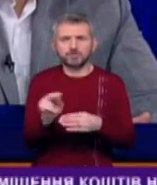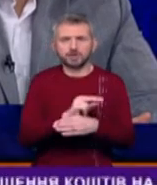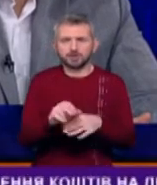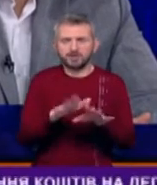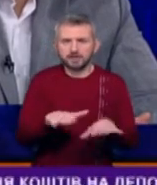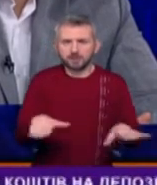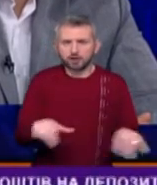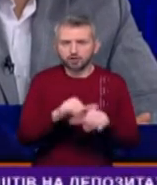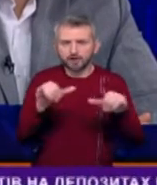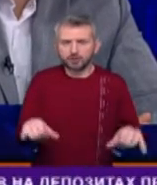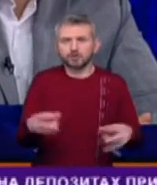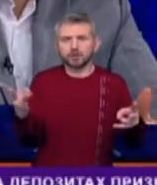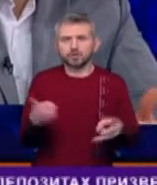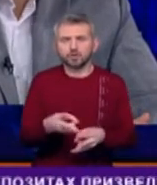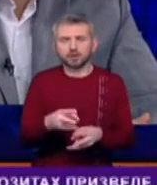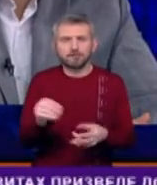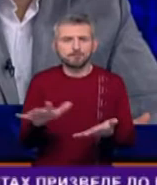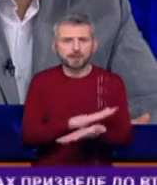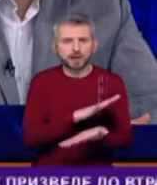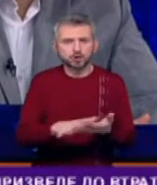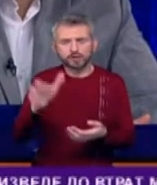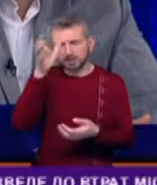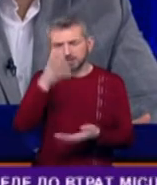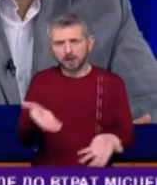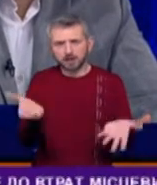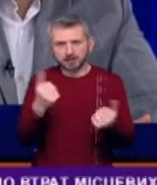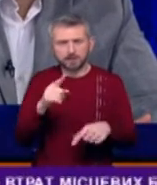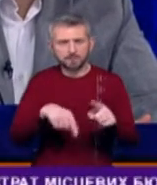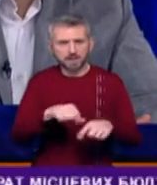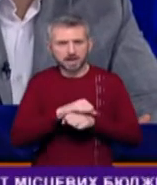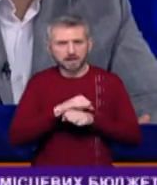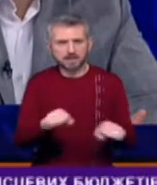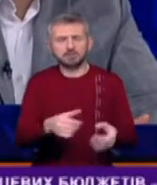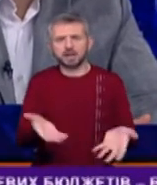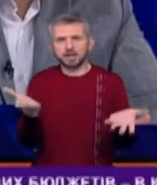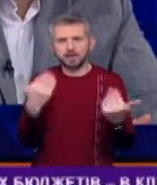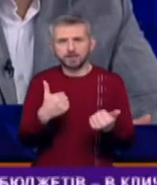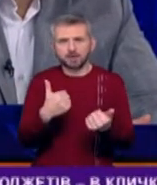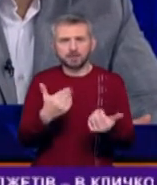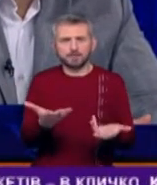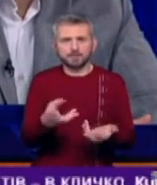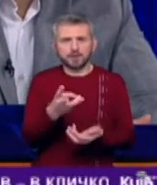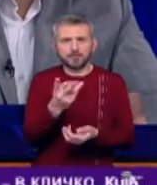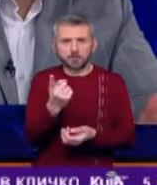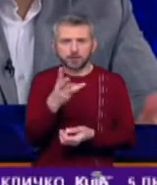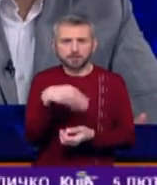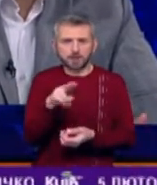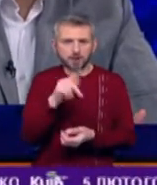садики, увеличувати, треба безкоштовне образування, давайте патріотизм, давайте мільярд українців,